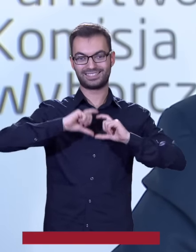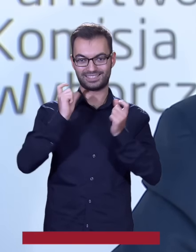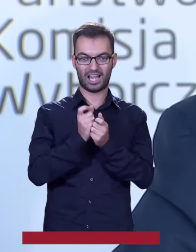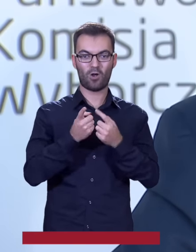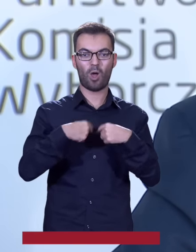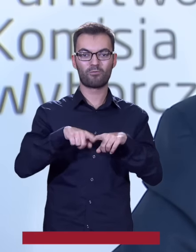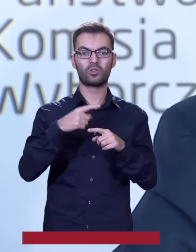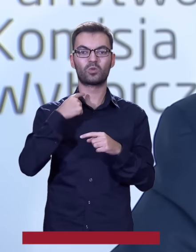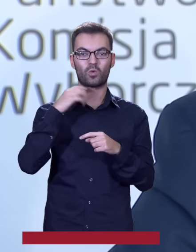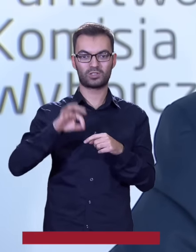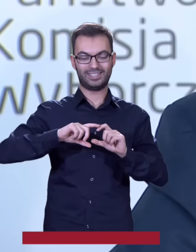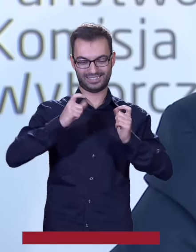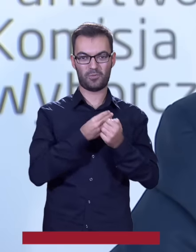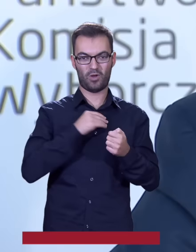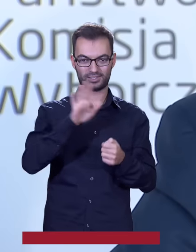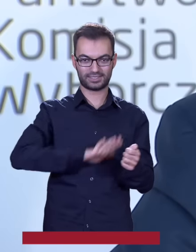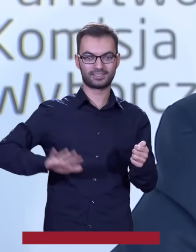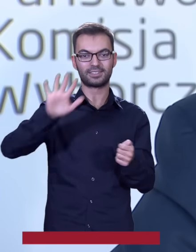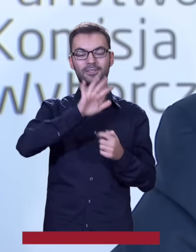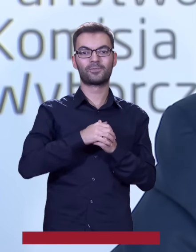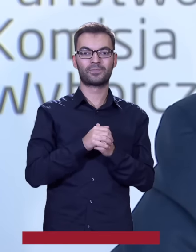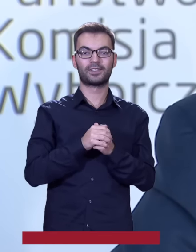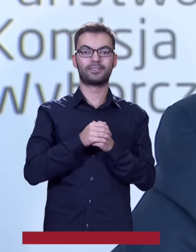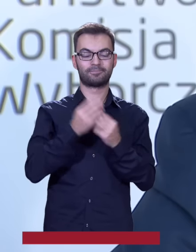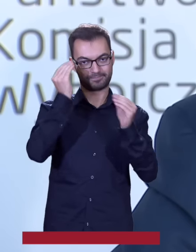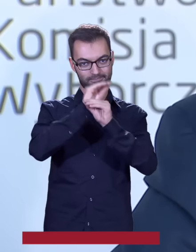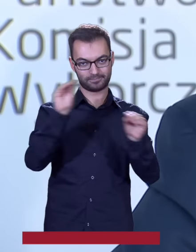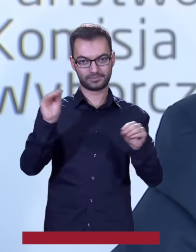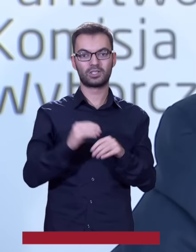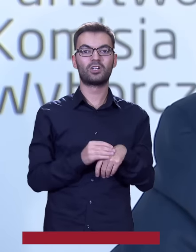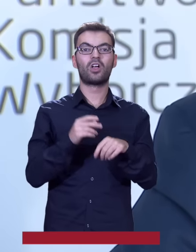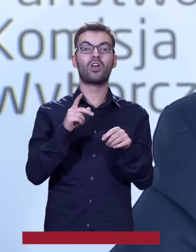głosowania na obszarze kraju informuje, że według stanu na godzinę